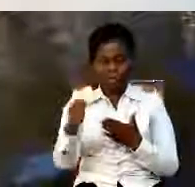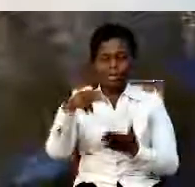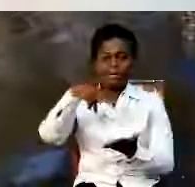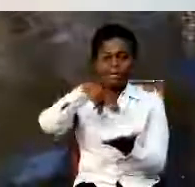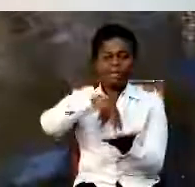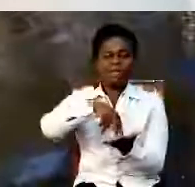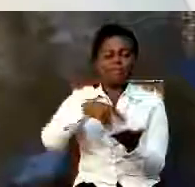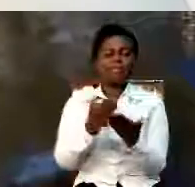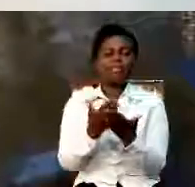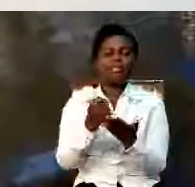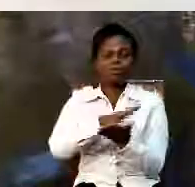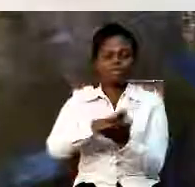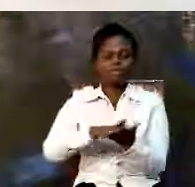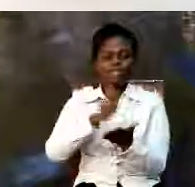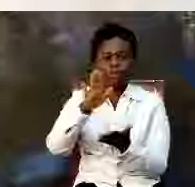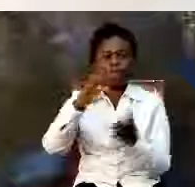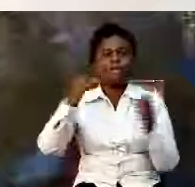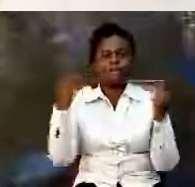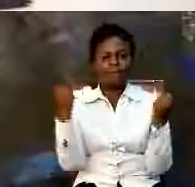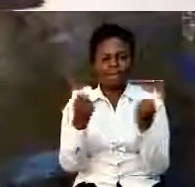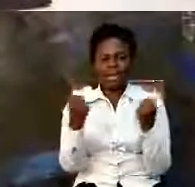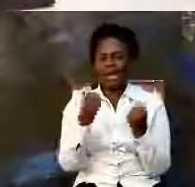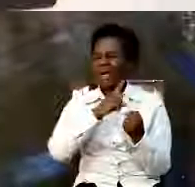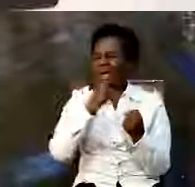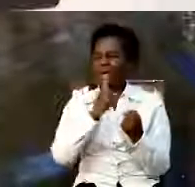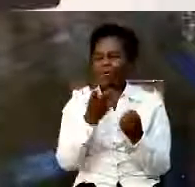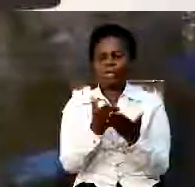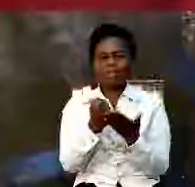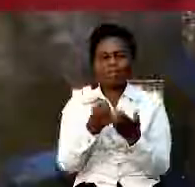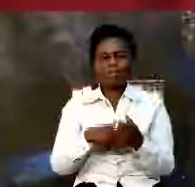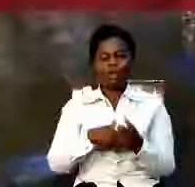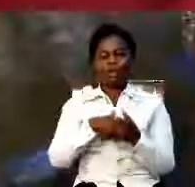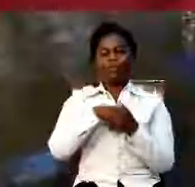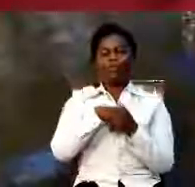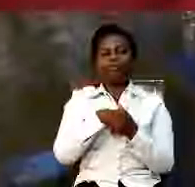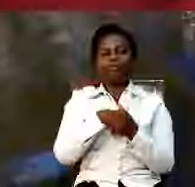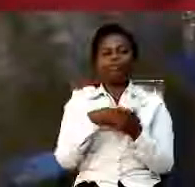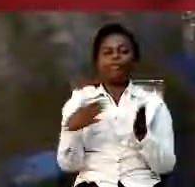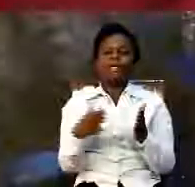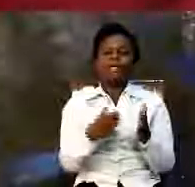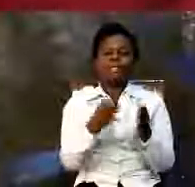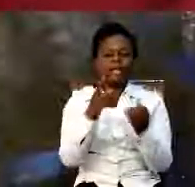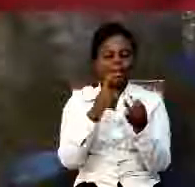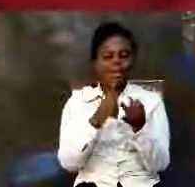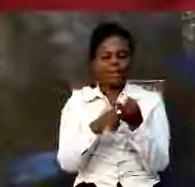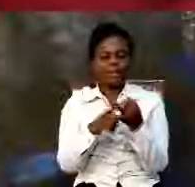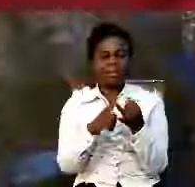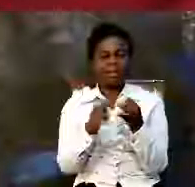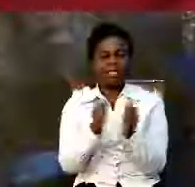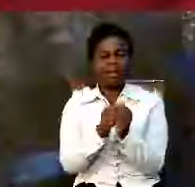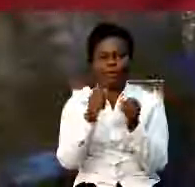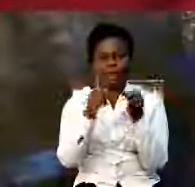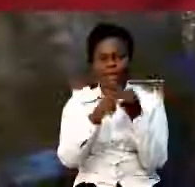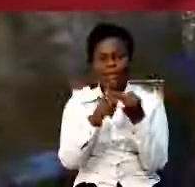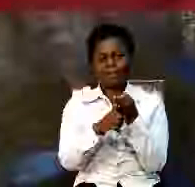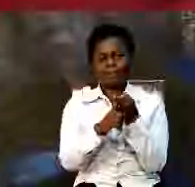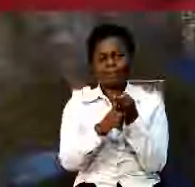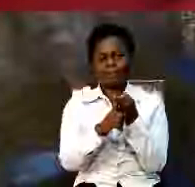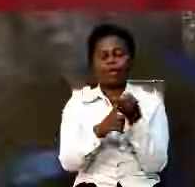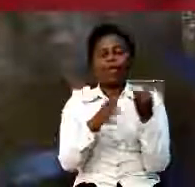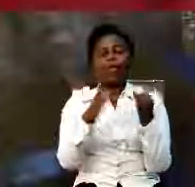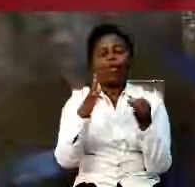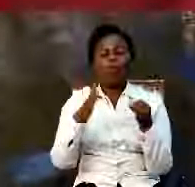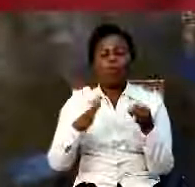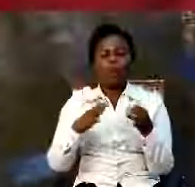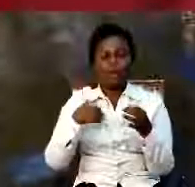msingi wake ni imara na hatuna sababu ya kuhofu. Njia ya pili, jambo la pili, wanawake